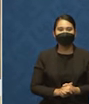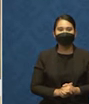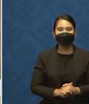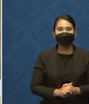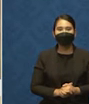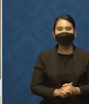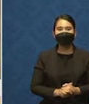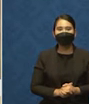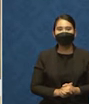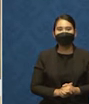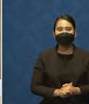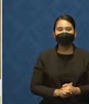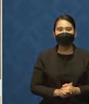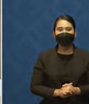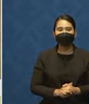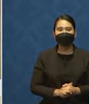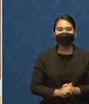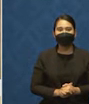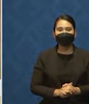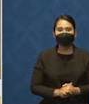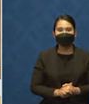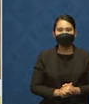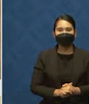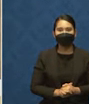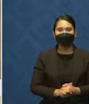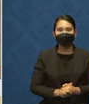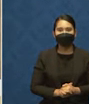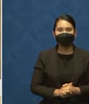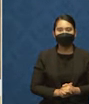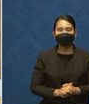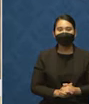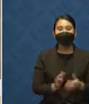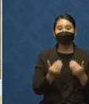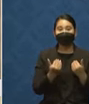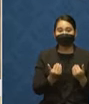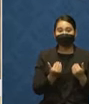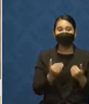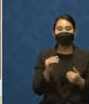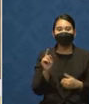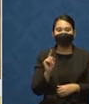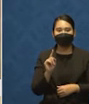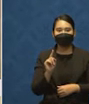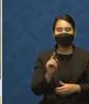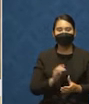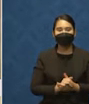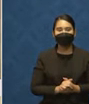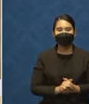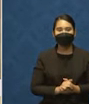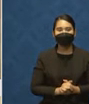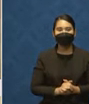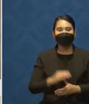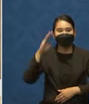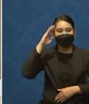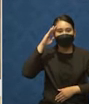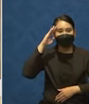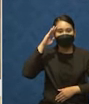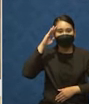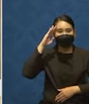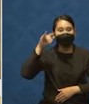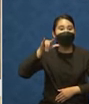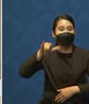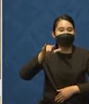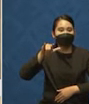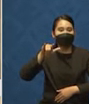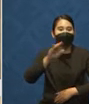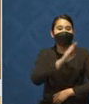านครับเมื่อเร็วๆนี้นะครับล่าสุดเนี่ยกองทัพอากาศฟิลิปปินส์นะครับก็